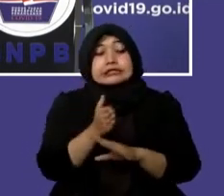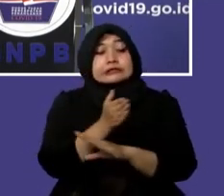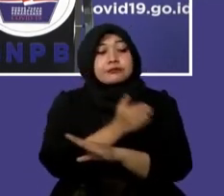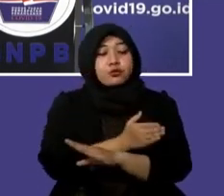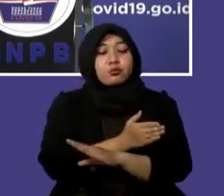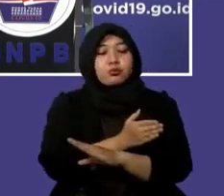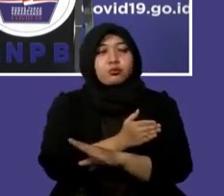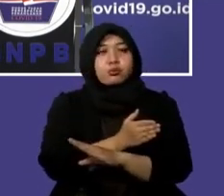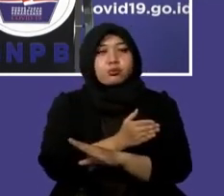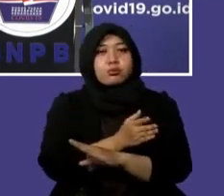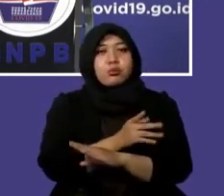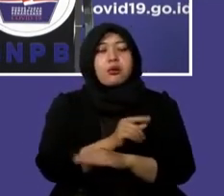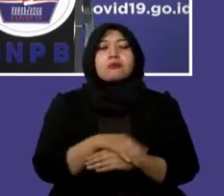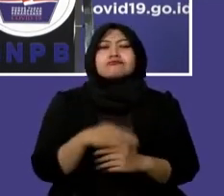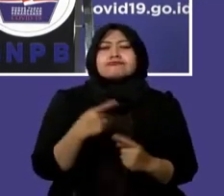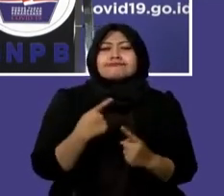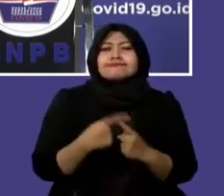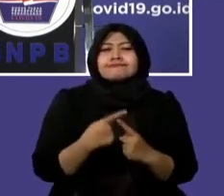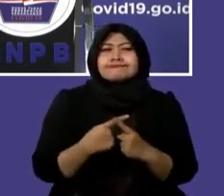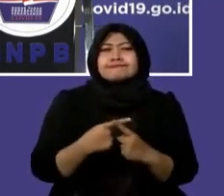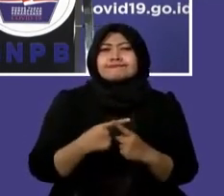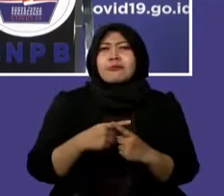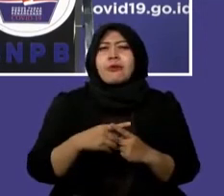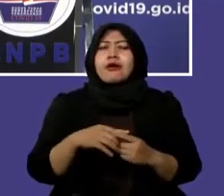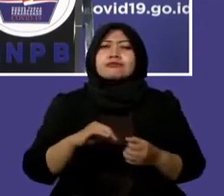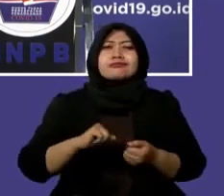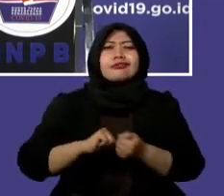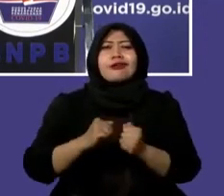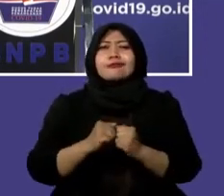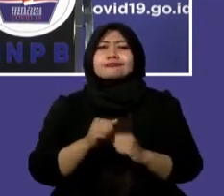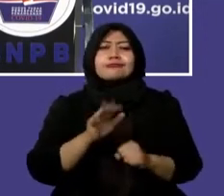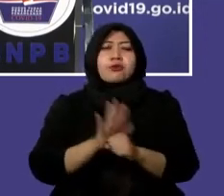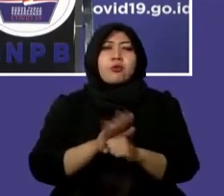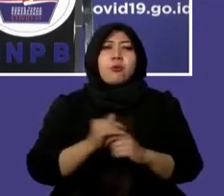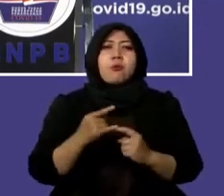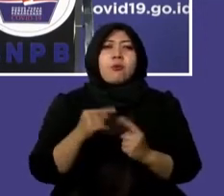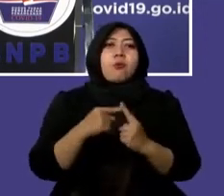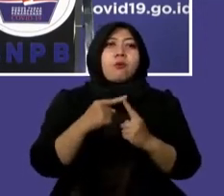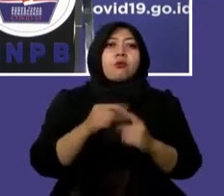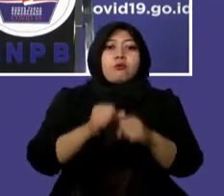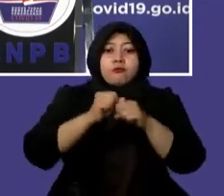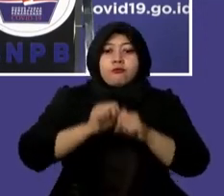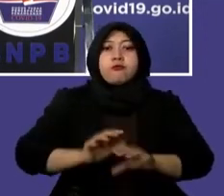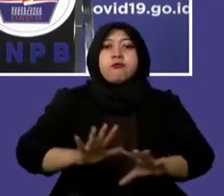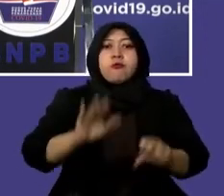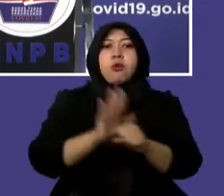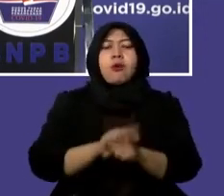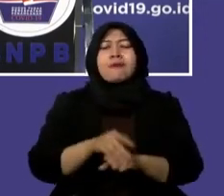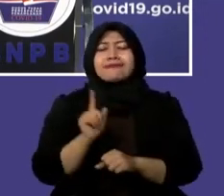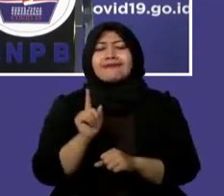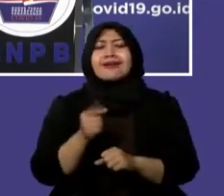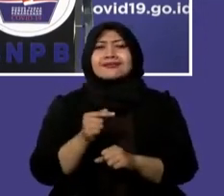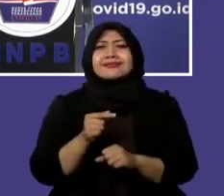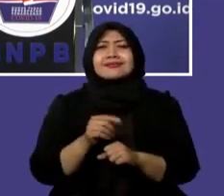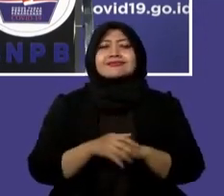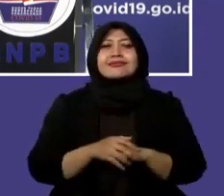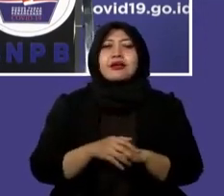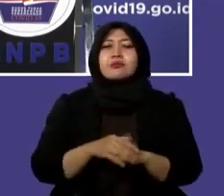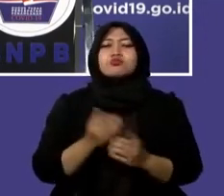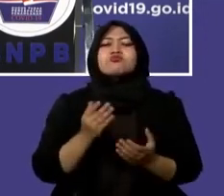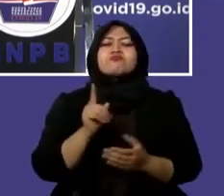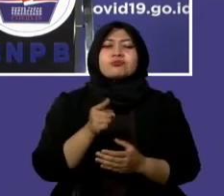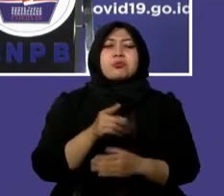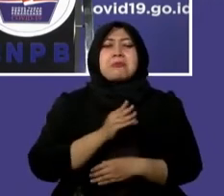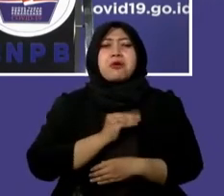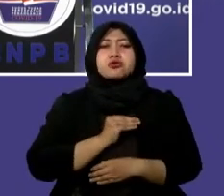banyak kasus yang bertambah, masih terjadi proses penularan, dan artinya masih ada